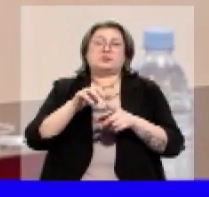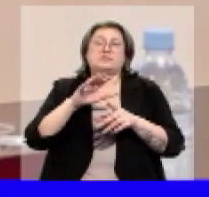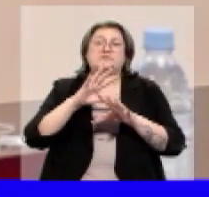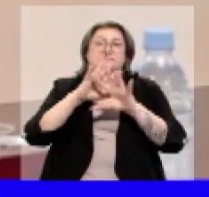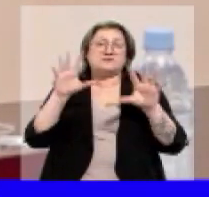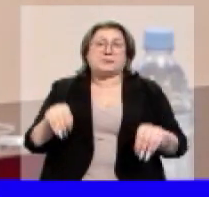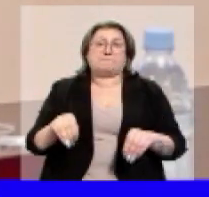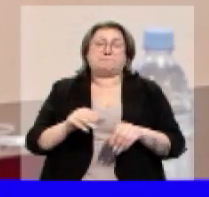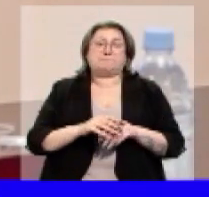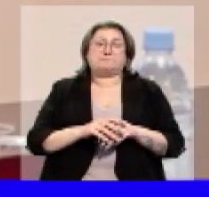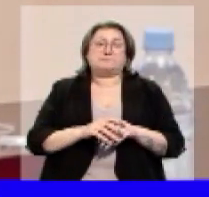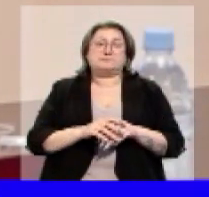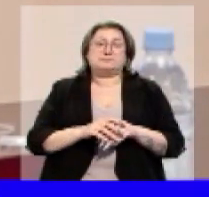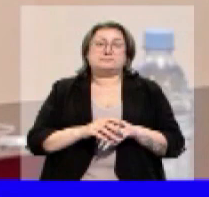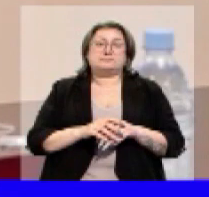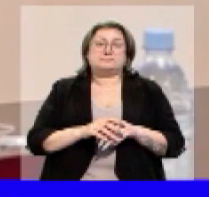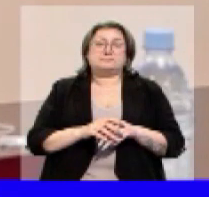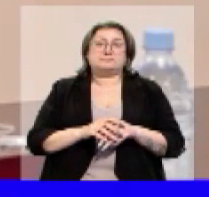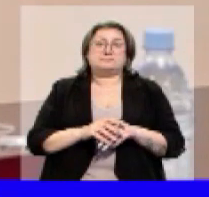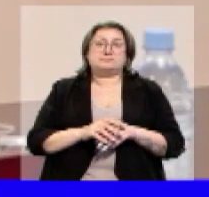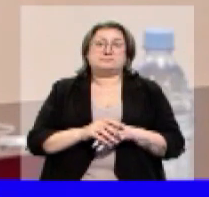инфраструктурой. То